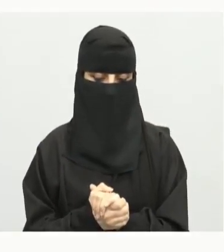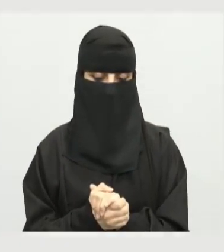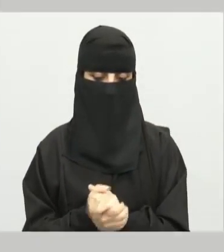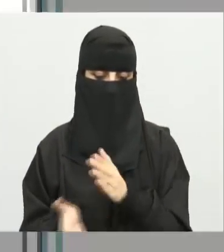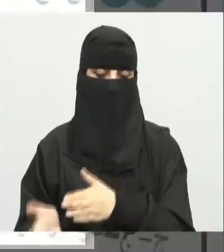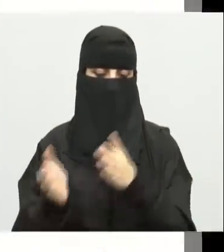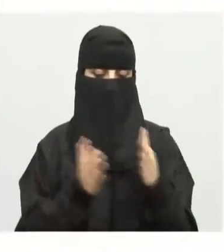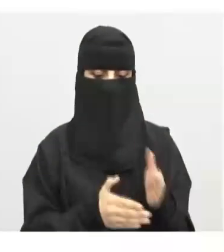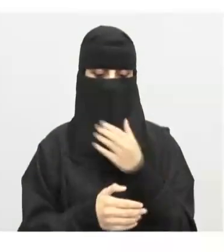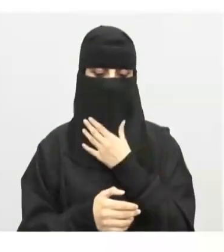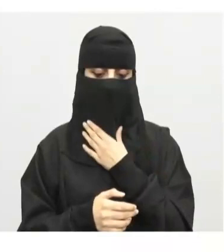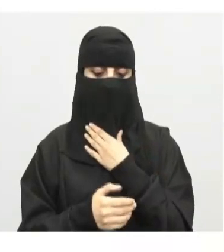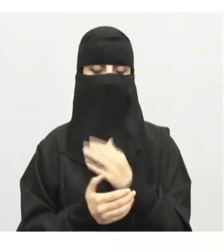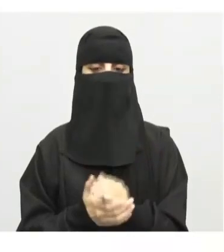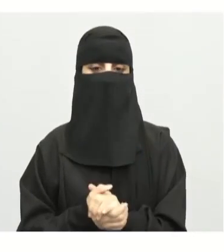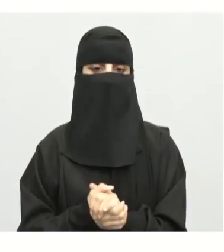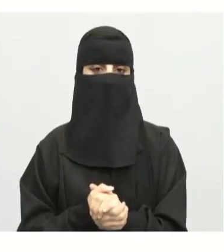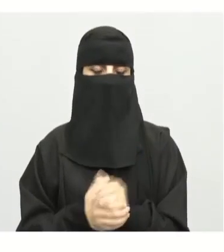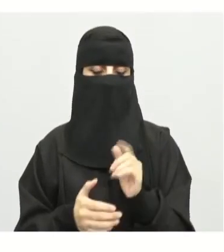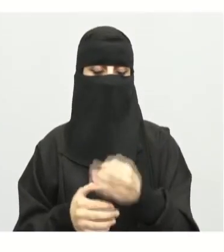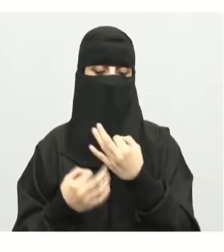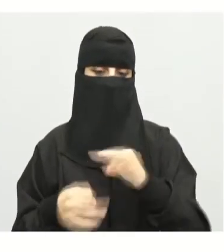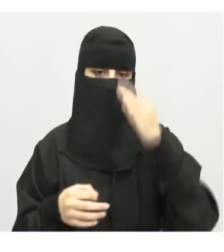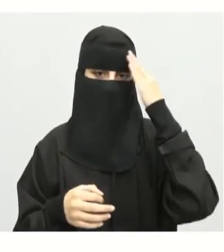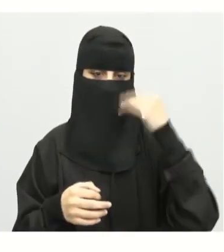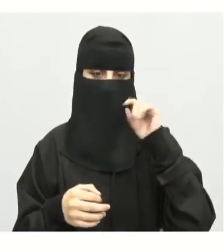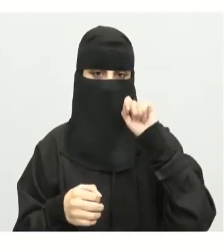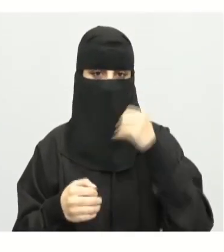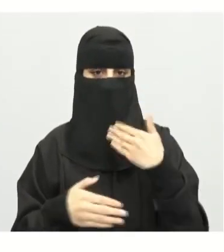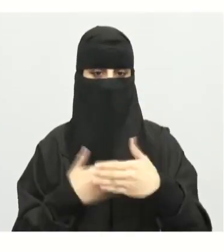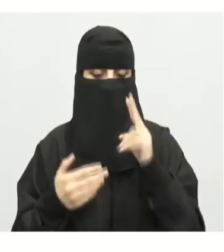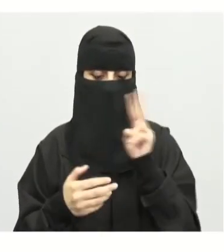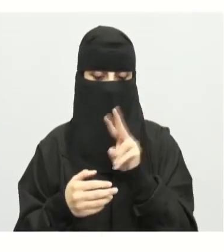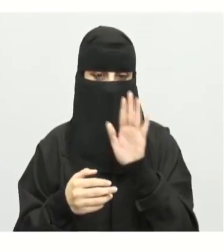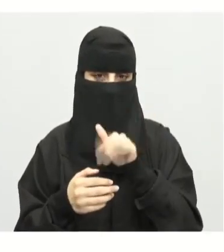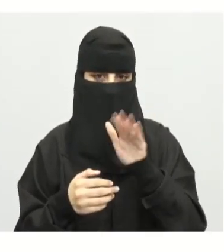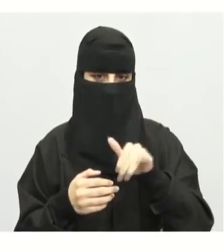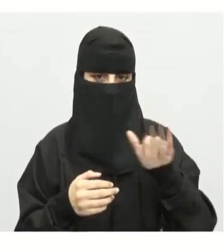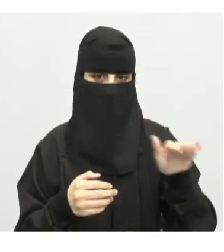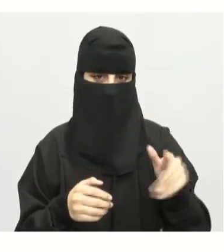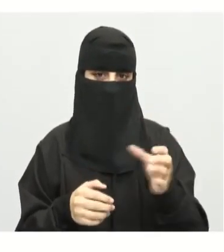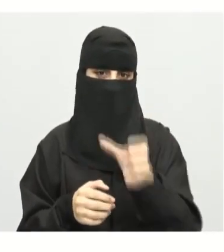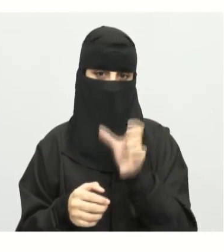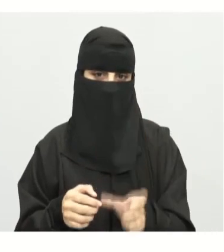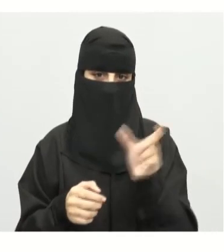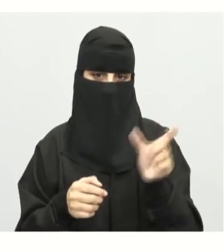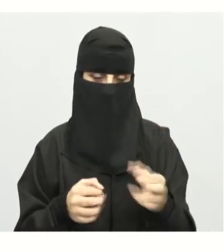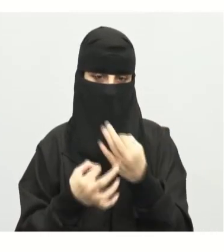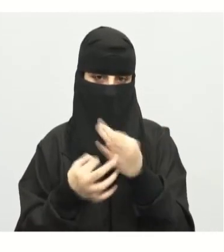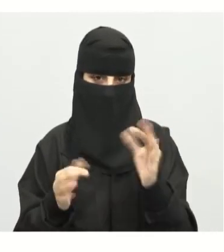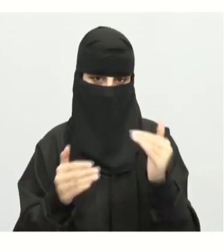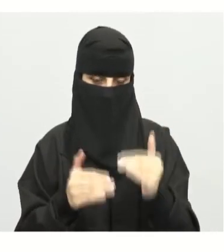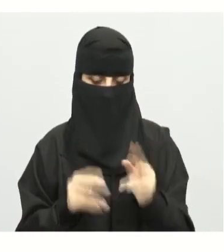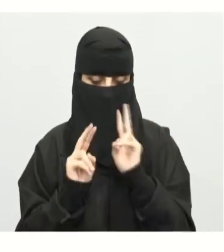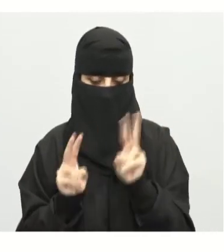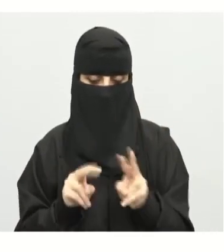ننتقل للنشاط التالي يكمل الطلبه الفراغات الاتيه بالكلمات الصحيحه الكلمات